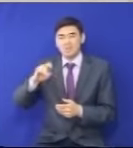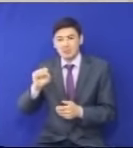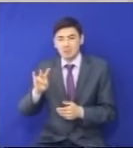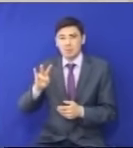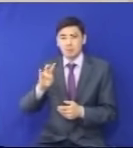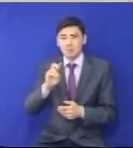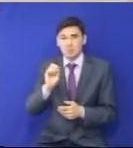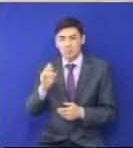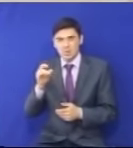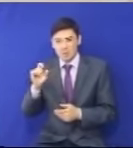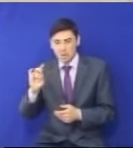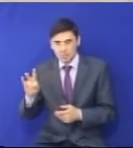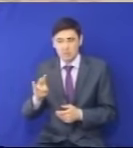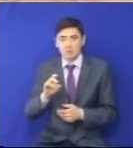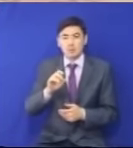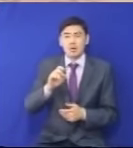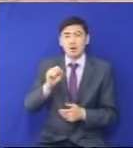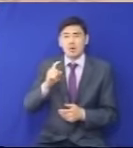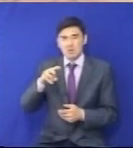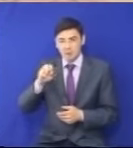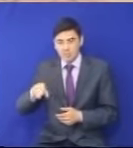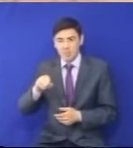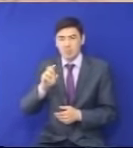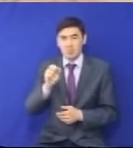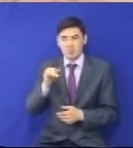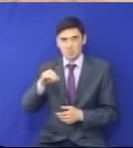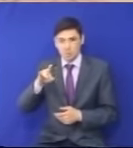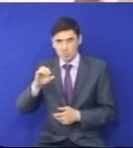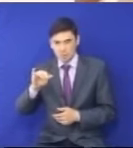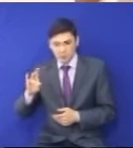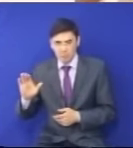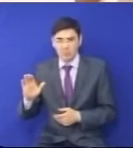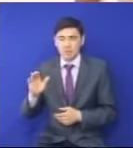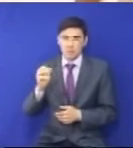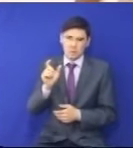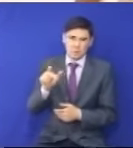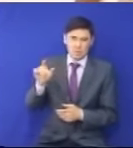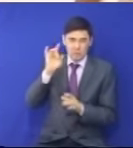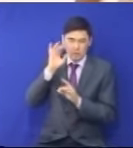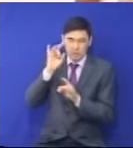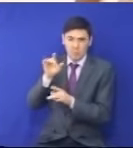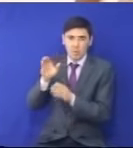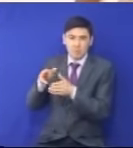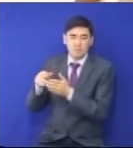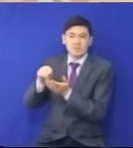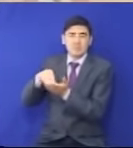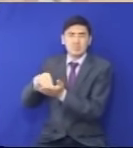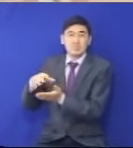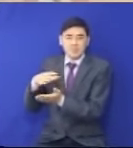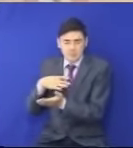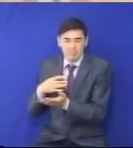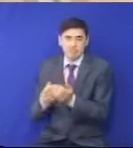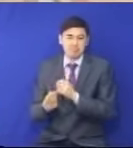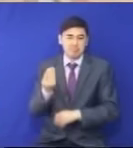Бөкейхан, Ахмет Байтұрсынов, Міржақып Дулатов, Халел Досмұхамедұлы сынды тұлғалардың еңбектері ұсынылды. Бұдан бөлек